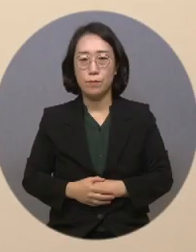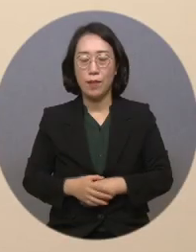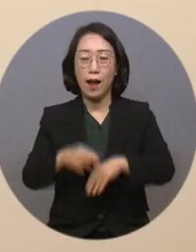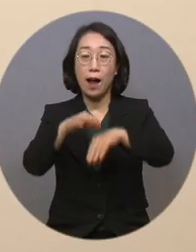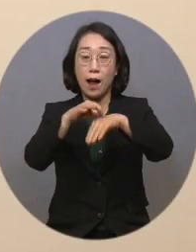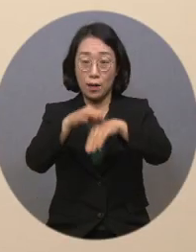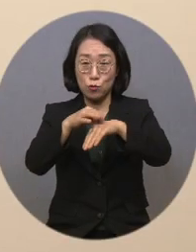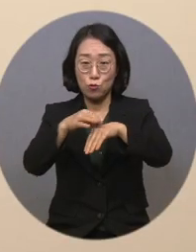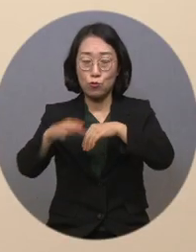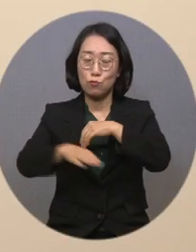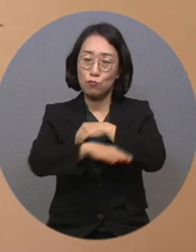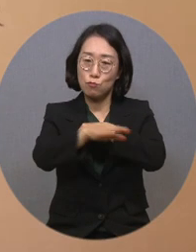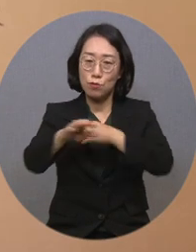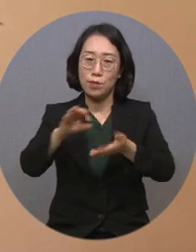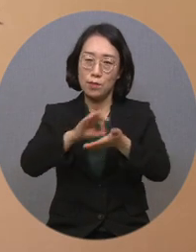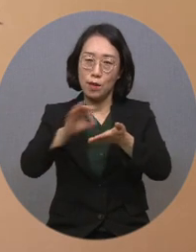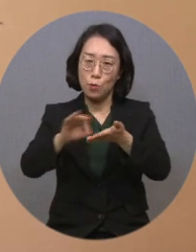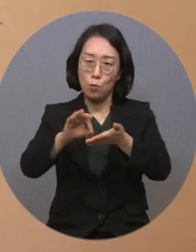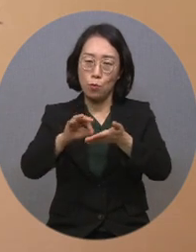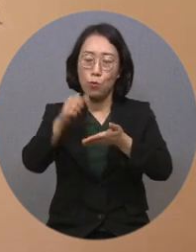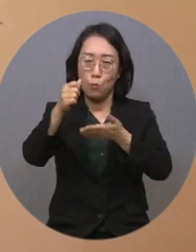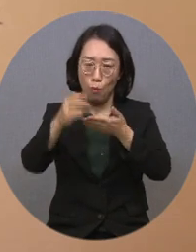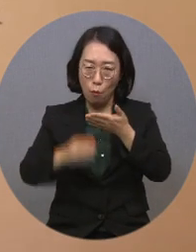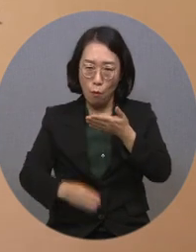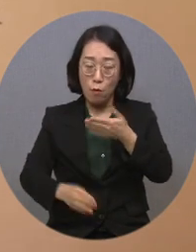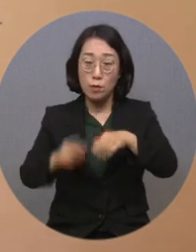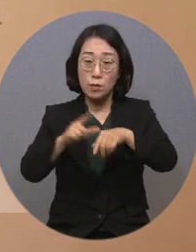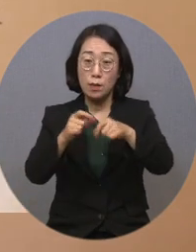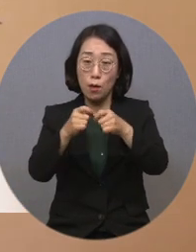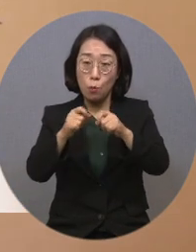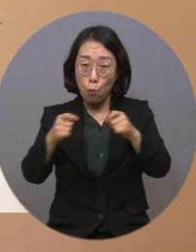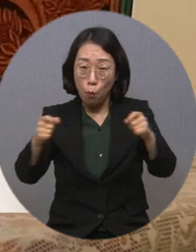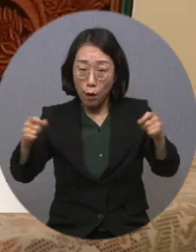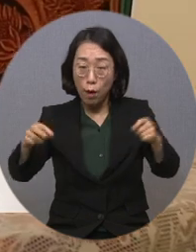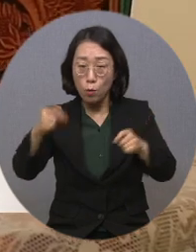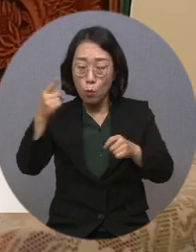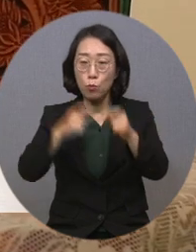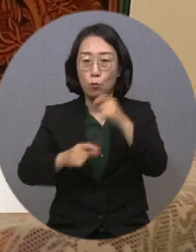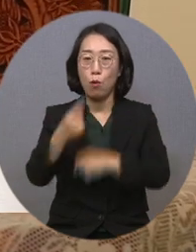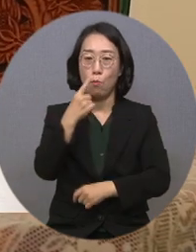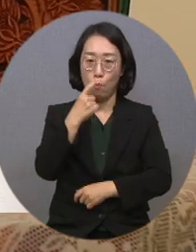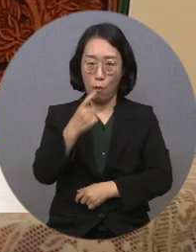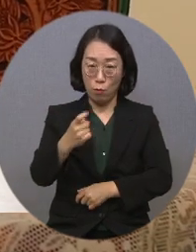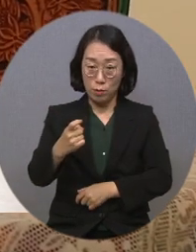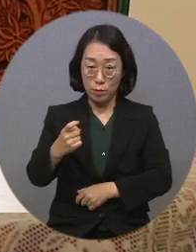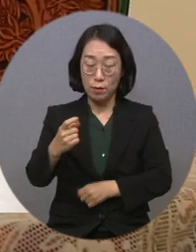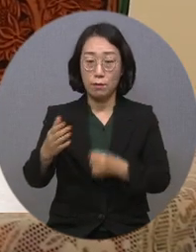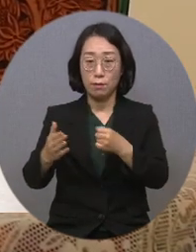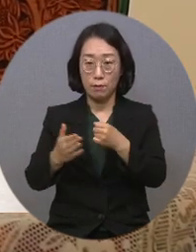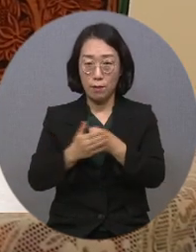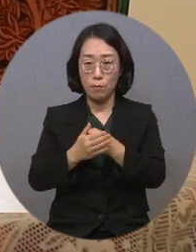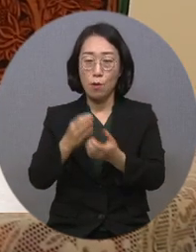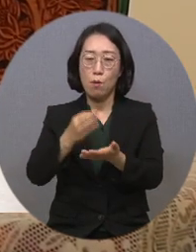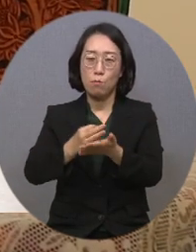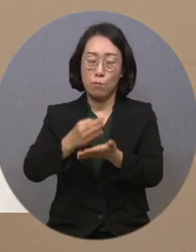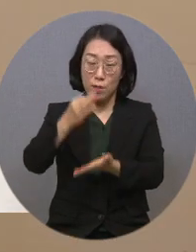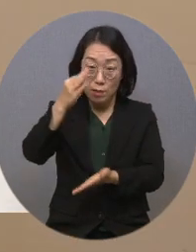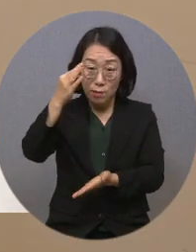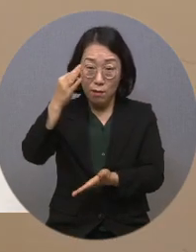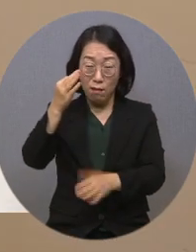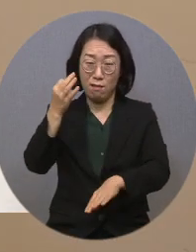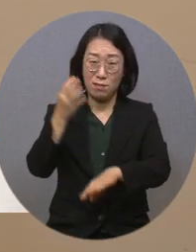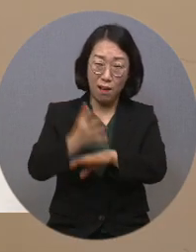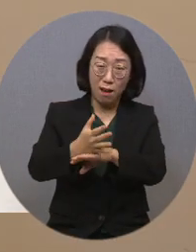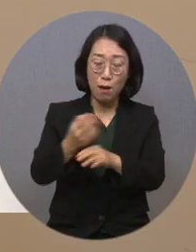가죽은 우리가 즐겨 사용하는 소재로 시간이 흐를수록 빛을 발휘하는 매력 때문에 고가의 명품 대신